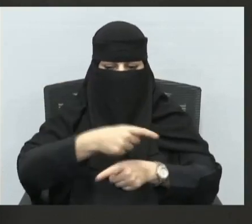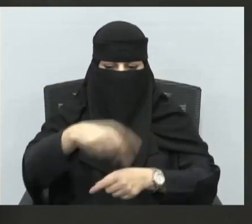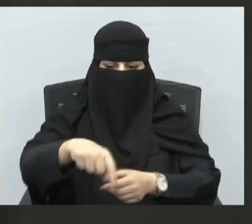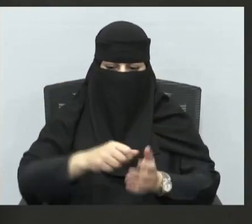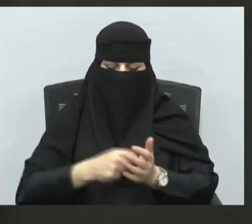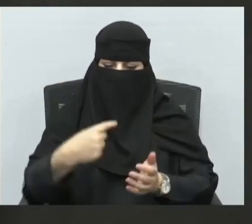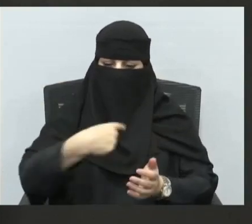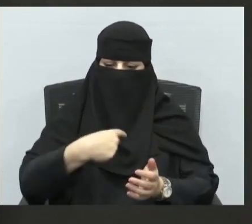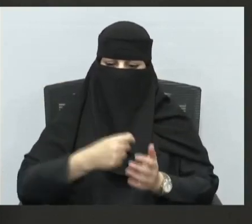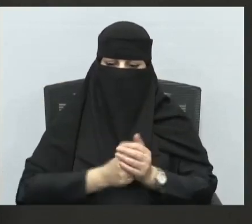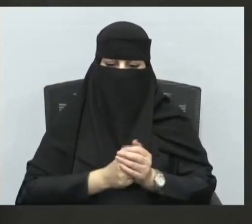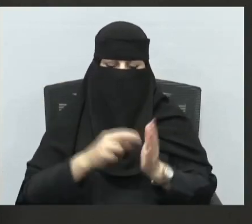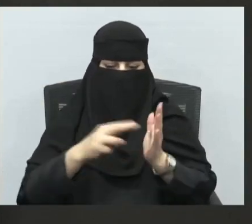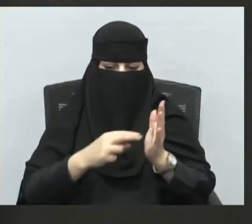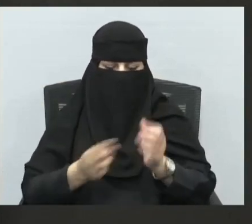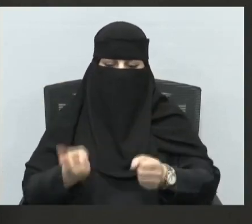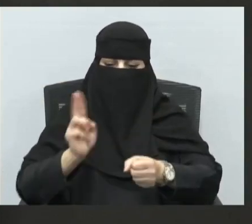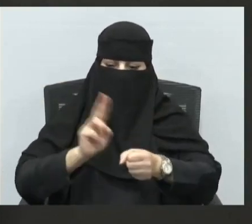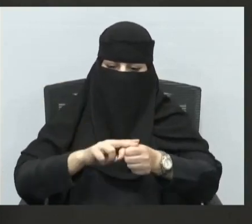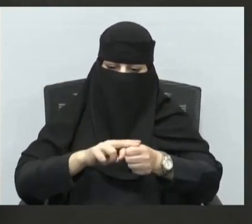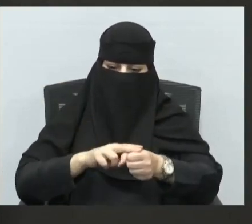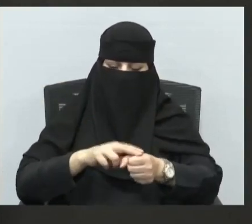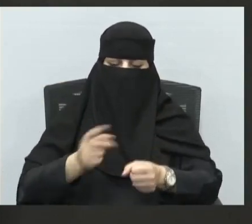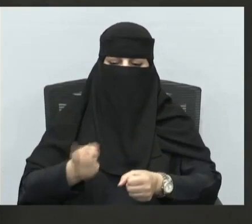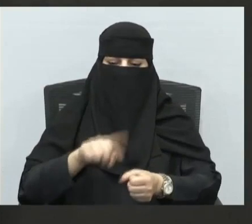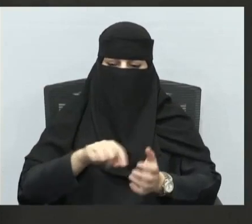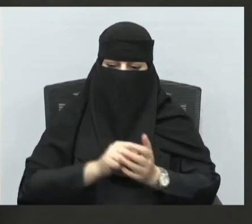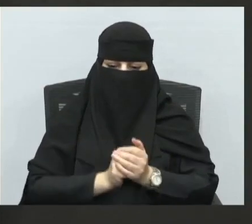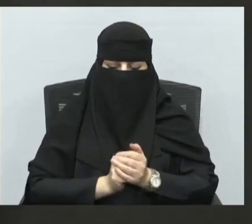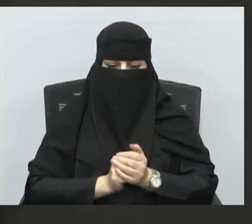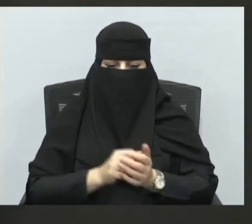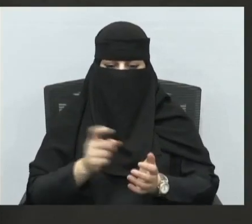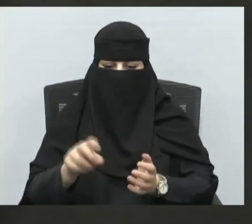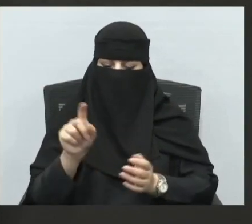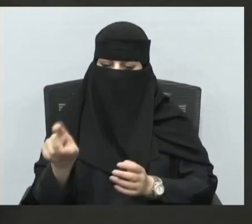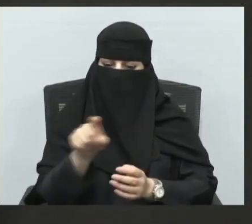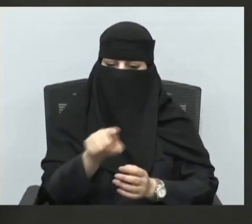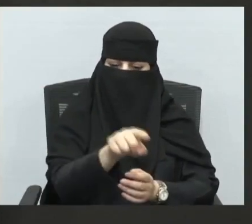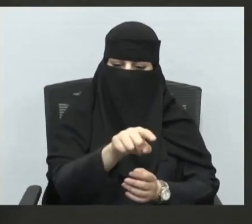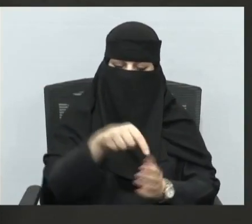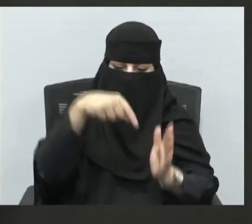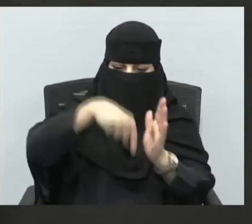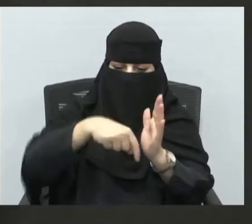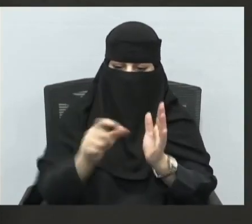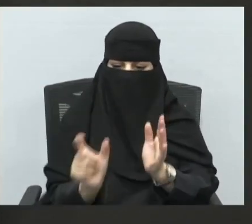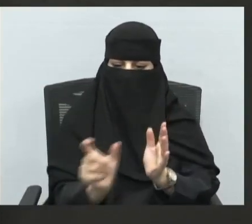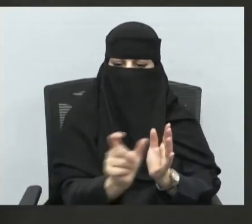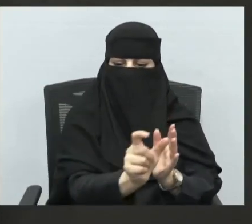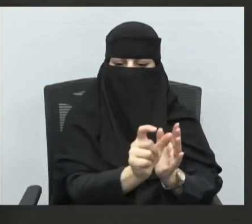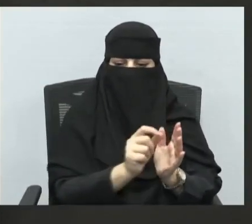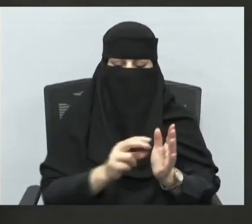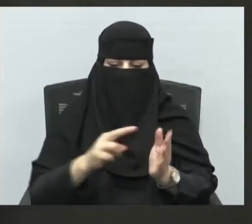سوف اقرا وانتم ترددون بعدي عندما نردد نضع اصبعنا تحت الكلمات التي